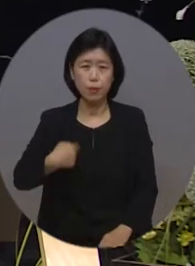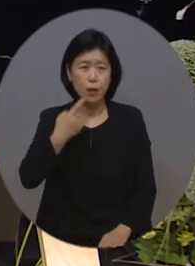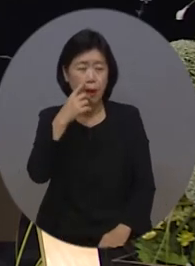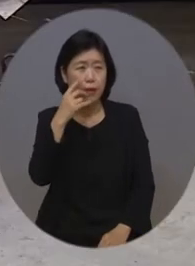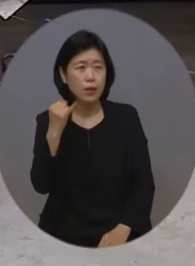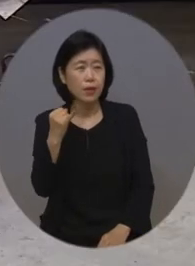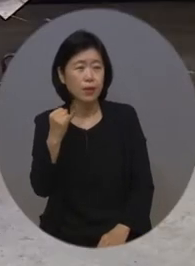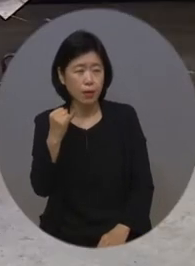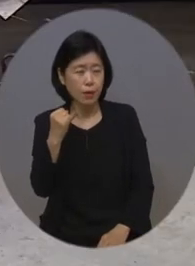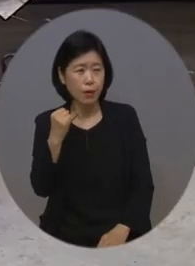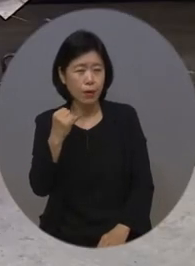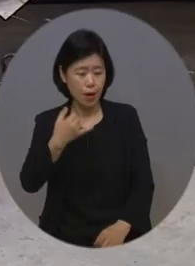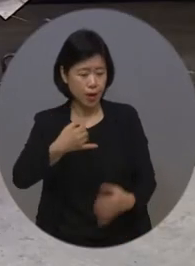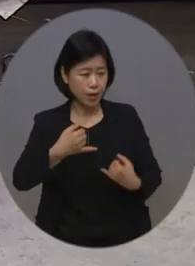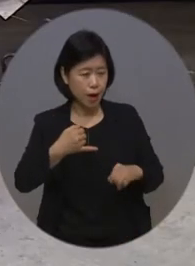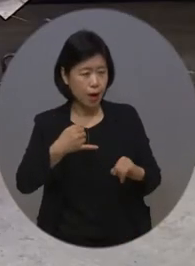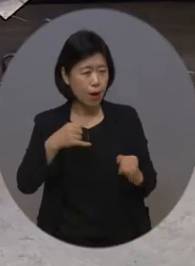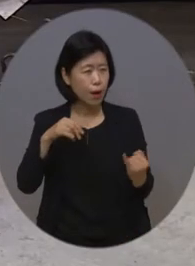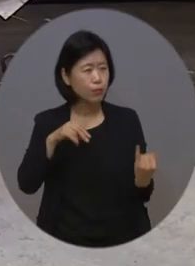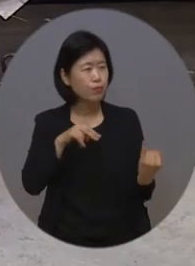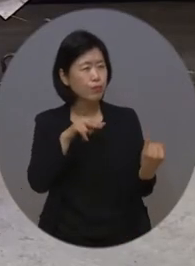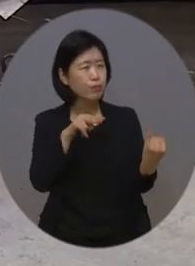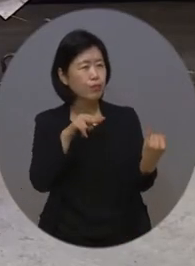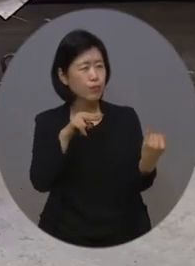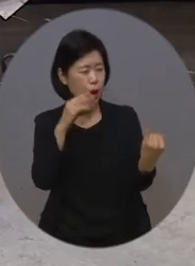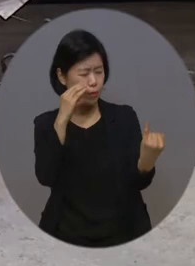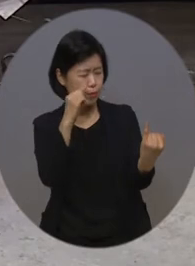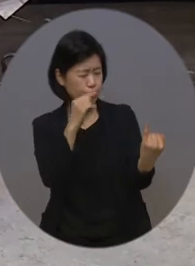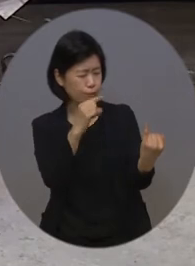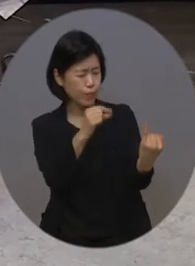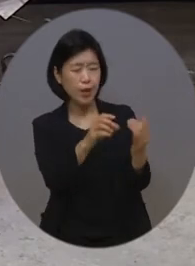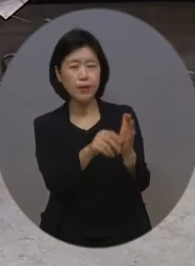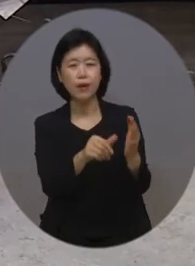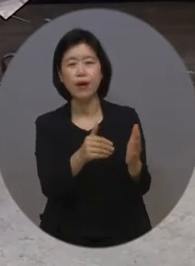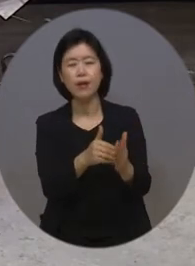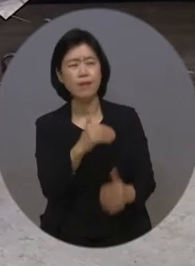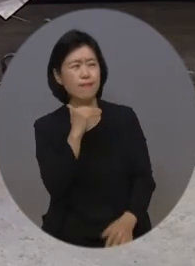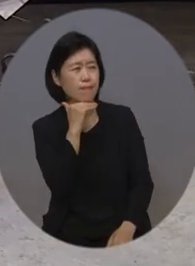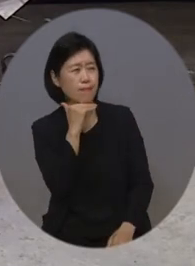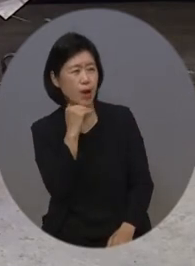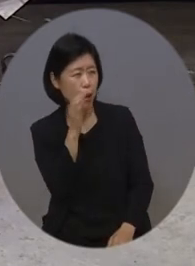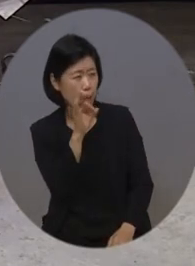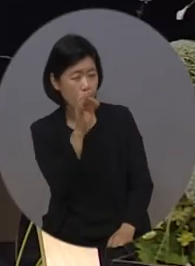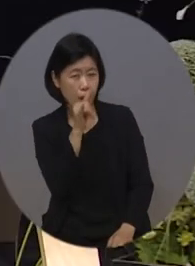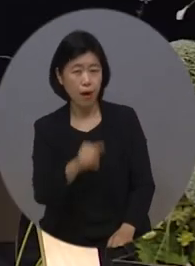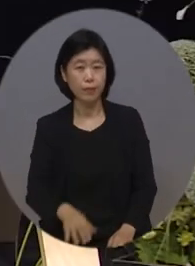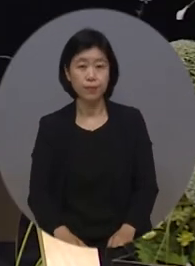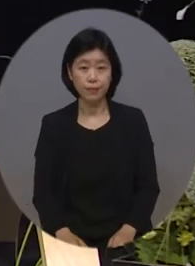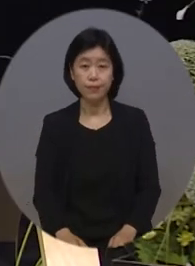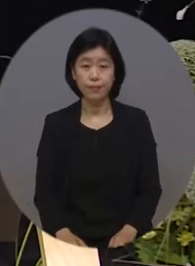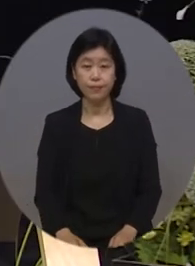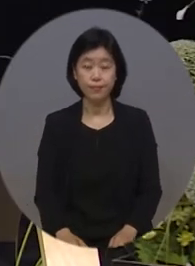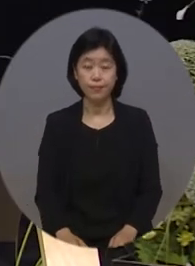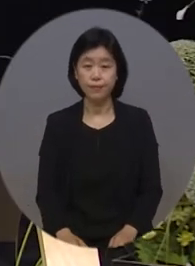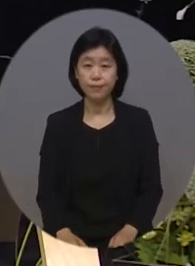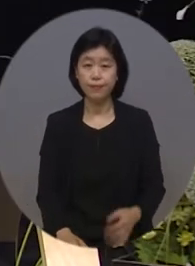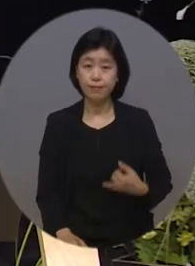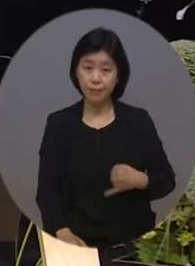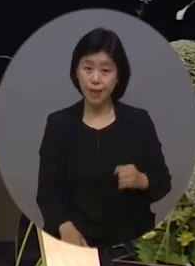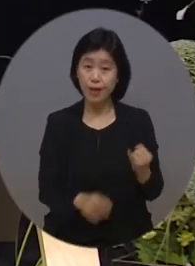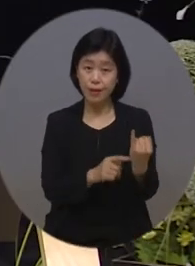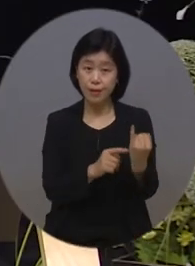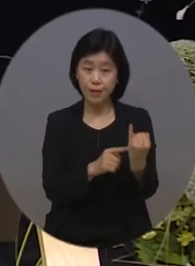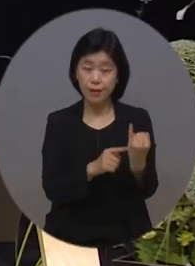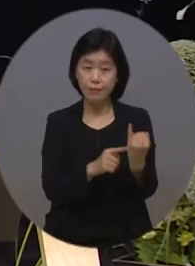바라봅니다. 처녀는 목적지인 서울역 세 글자가 뭉개지도록 기차표를 꽉 쥐고 대합실 시계와